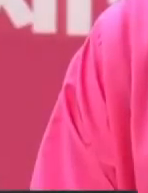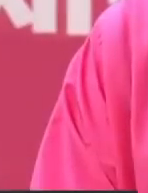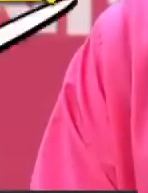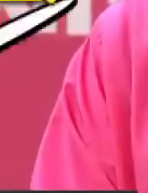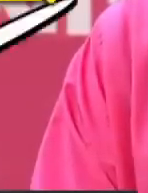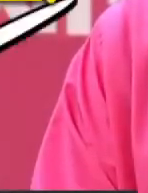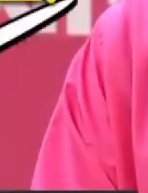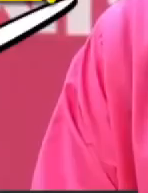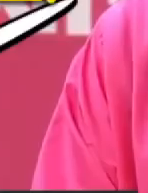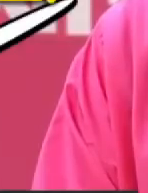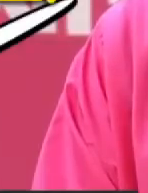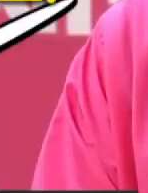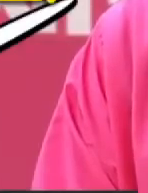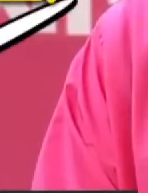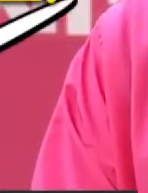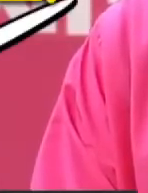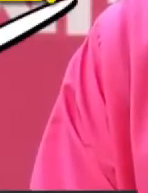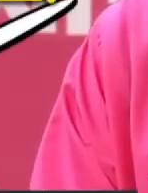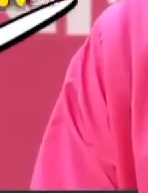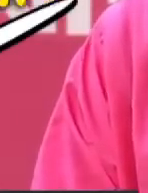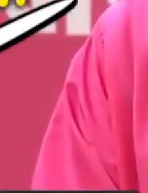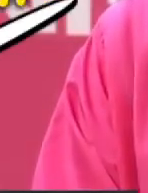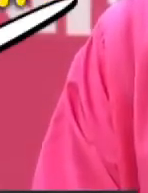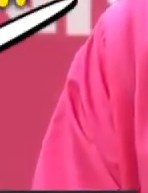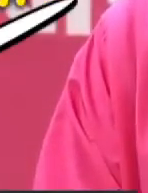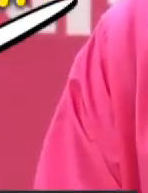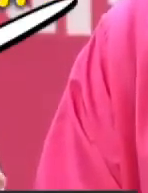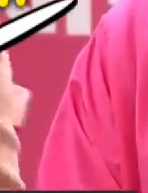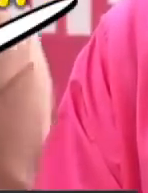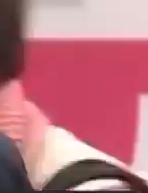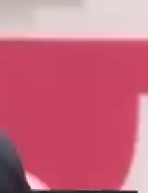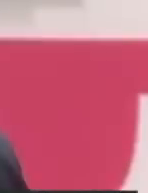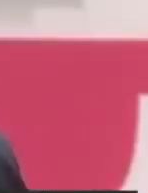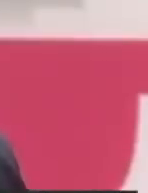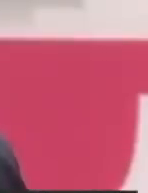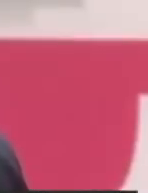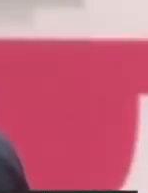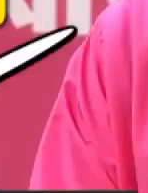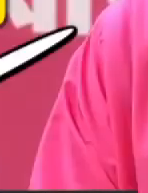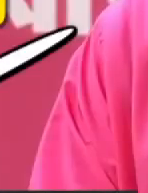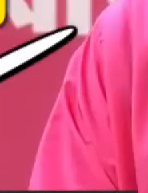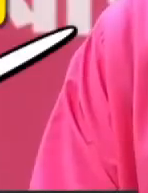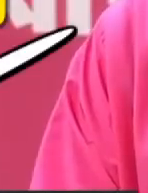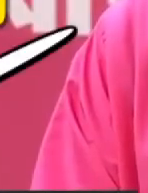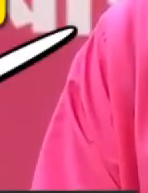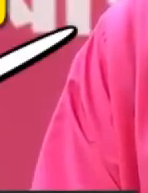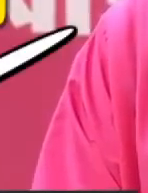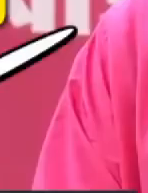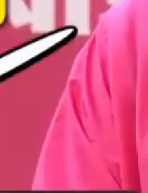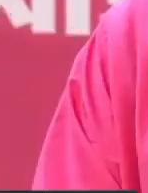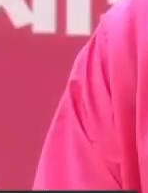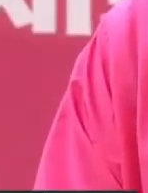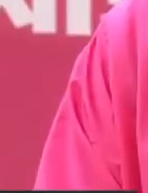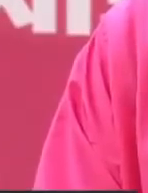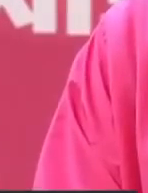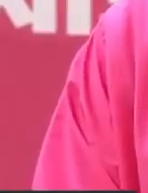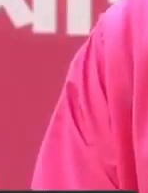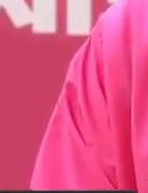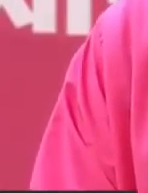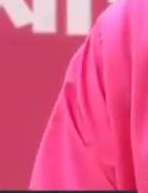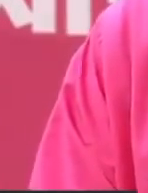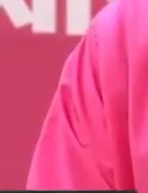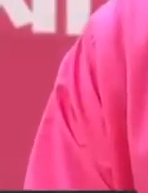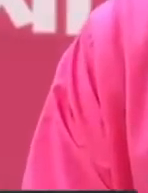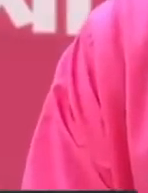누구하고 약속? 이은재 여기 오셨는데요. 민주당 배우 오셨는데 이은재. 누가? 이은재 의원. 이은재. 아 이은재